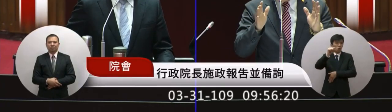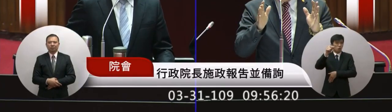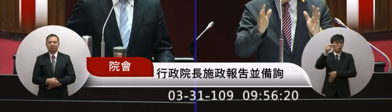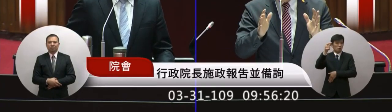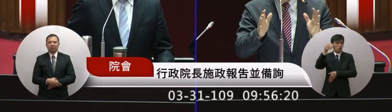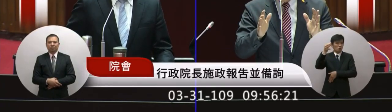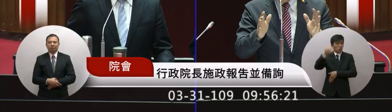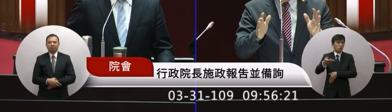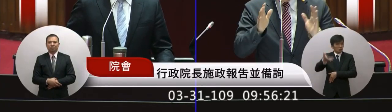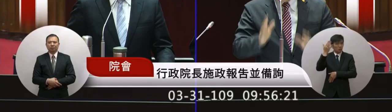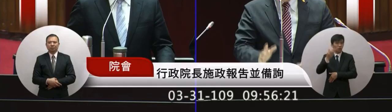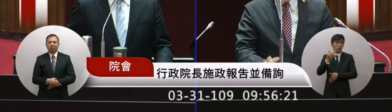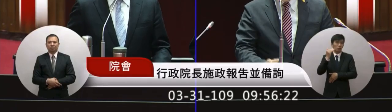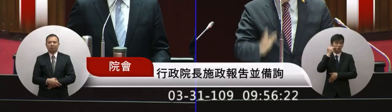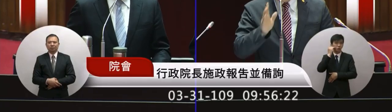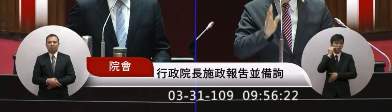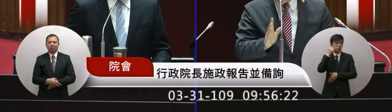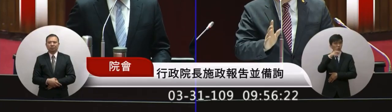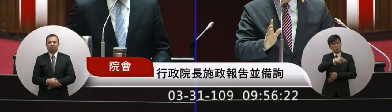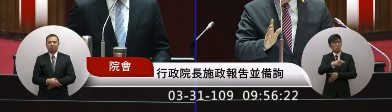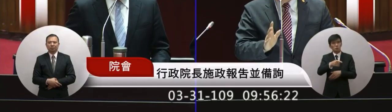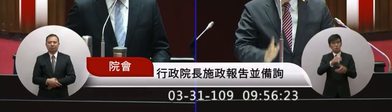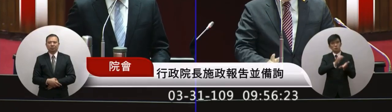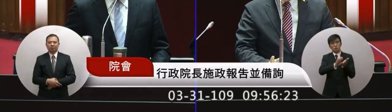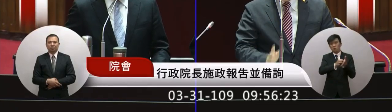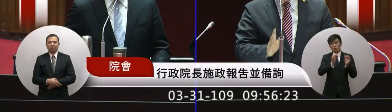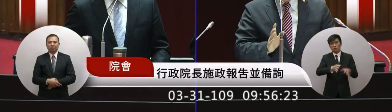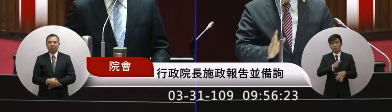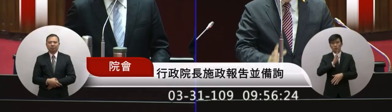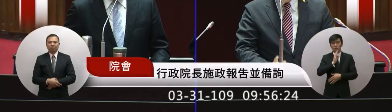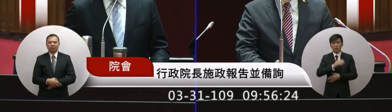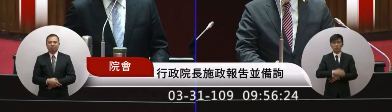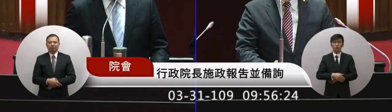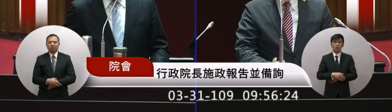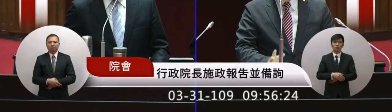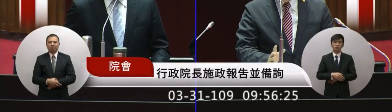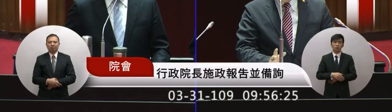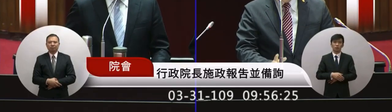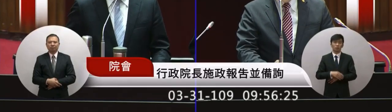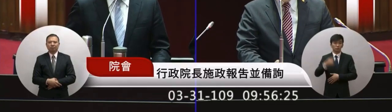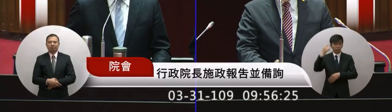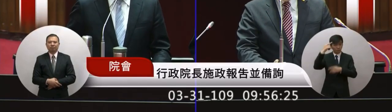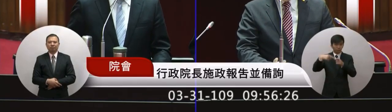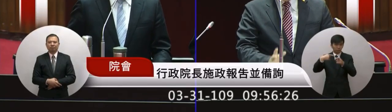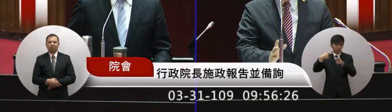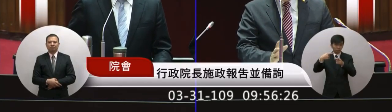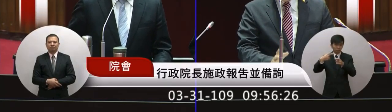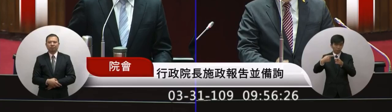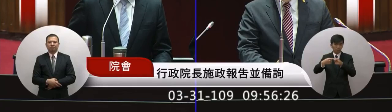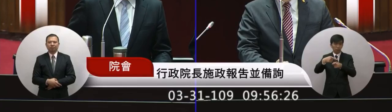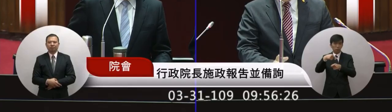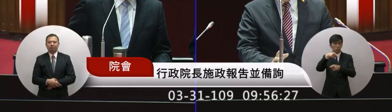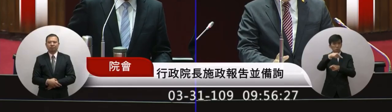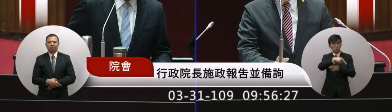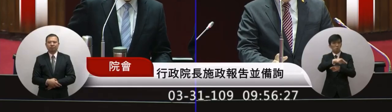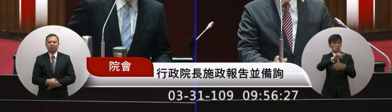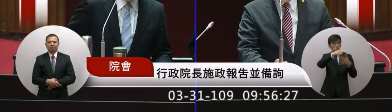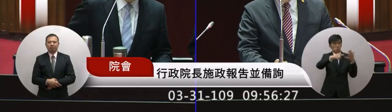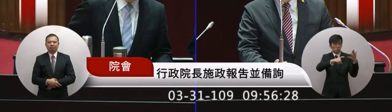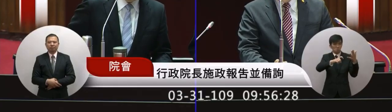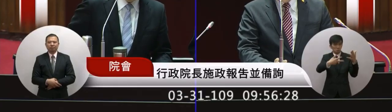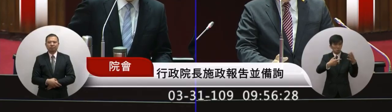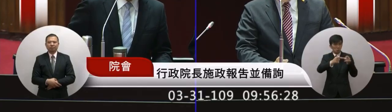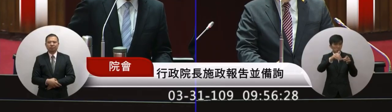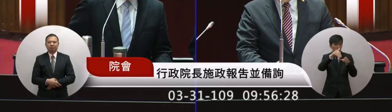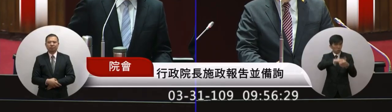去办一个这样子的公投，本席觉得是很可惜的。所以对于明年所可能产生的第17号公